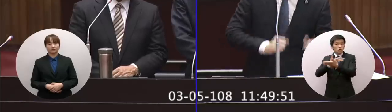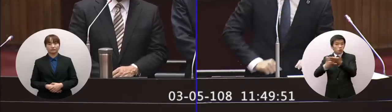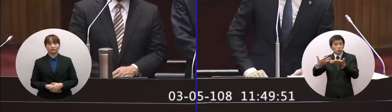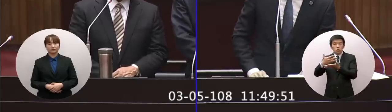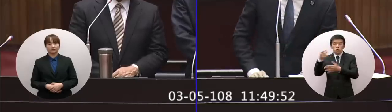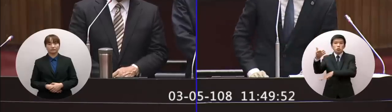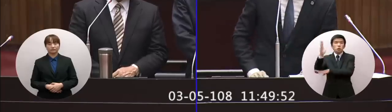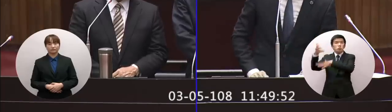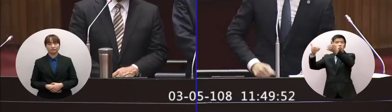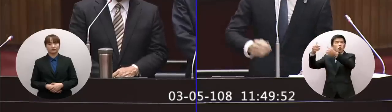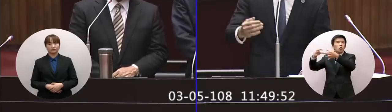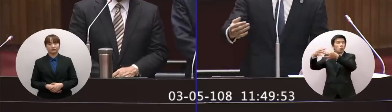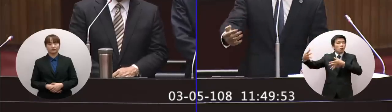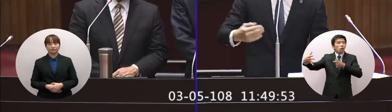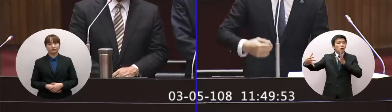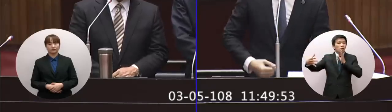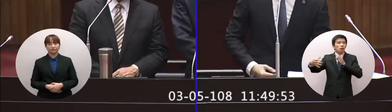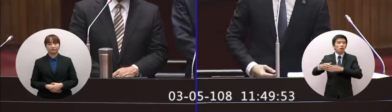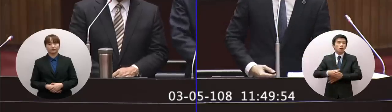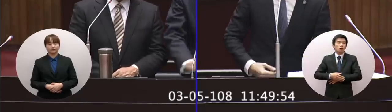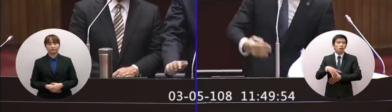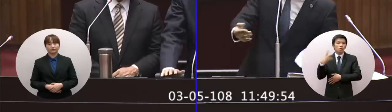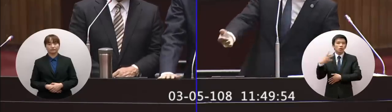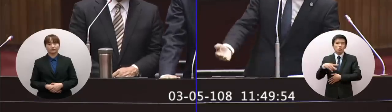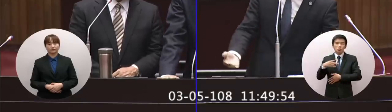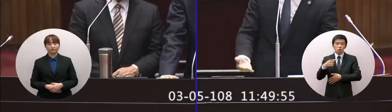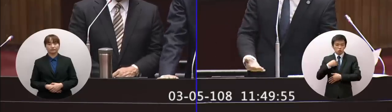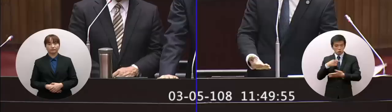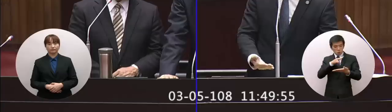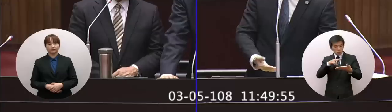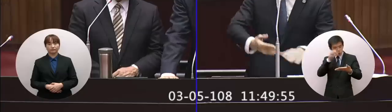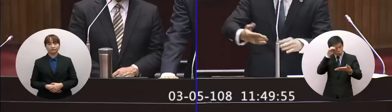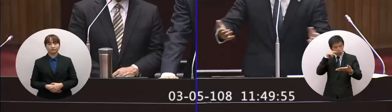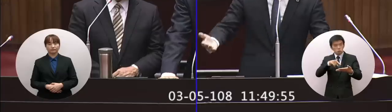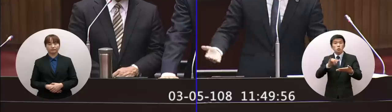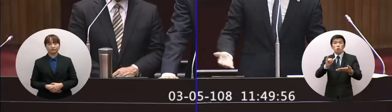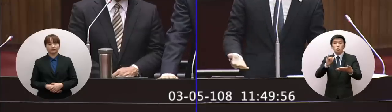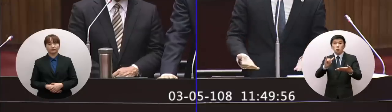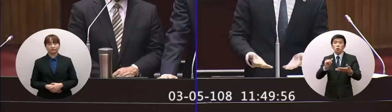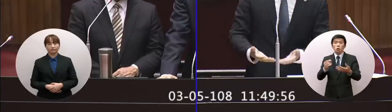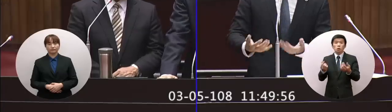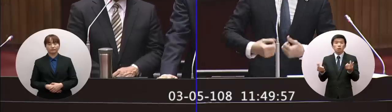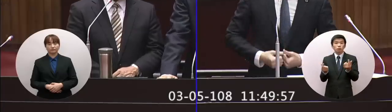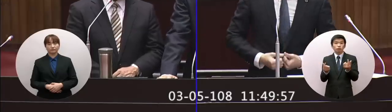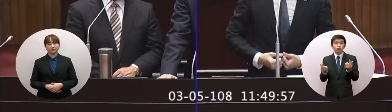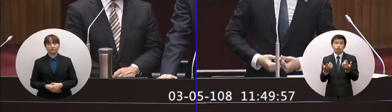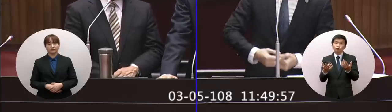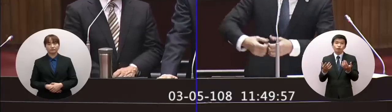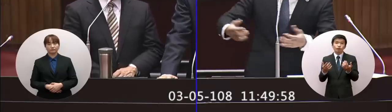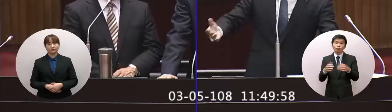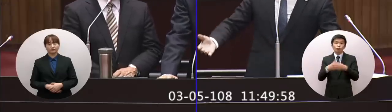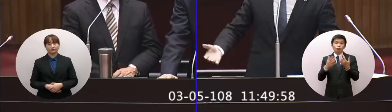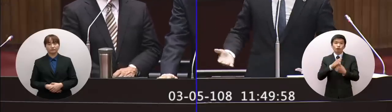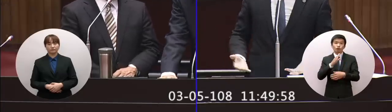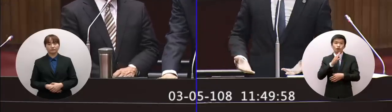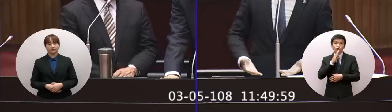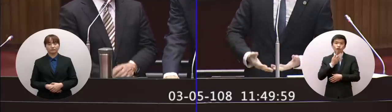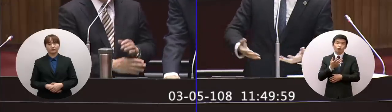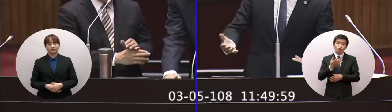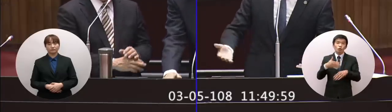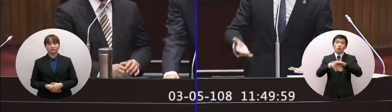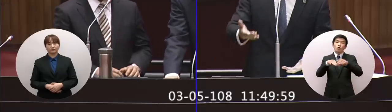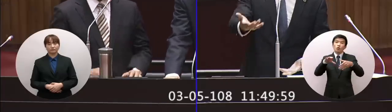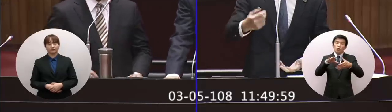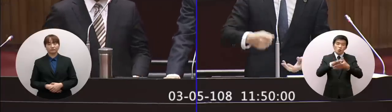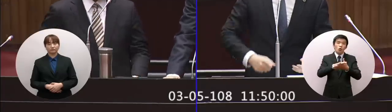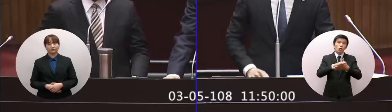员应该是无关系啊。啊，那会讲咱就讲甲通过哦，因为伊的报告看起来，敢那讲哇，拢是干那文